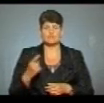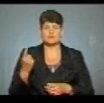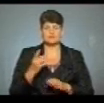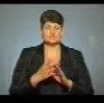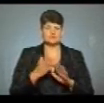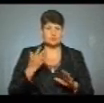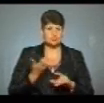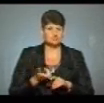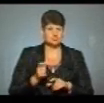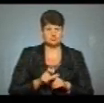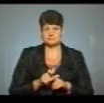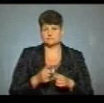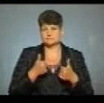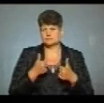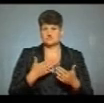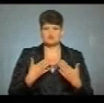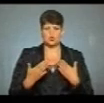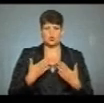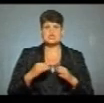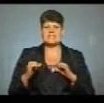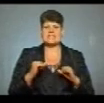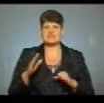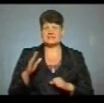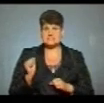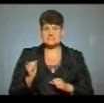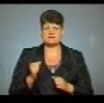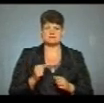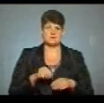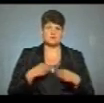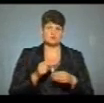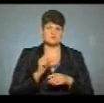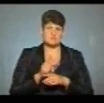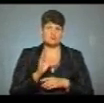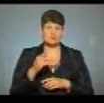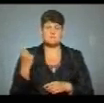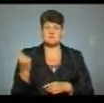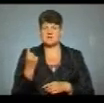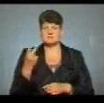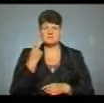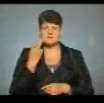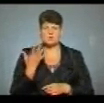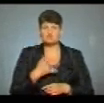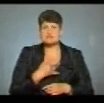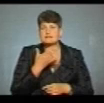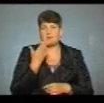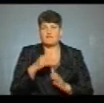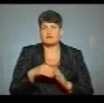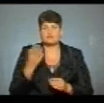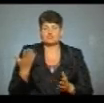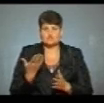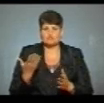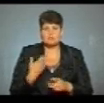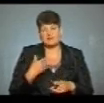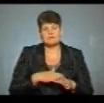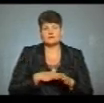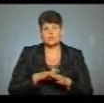дуже відношення хороше керівництво і ставлять задачі тільки бути першими завжди. У нас немає вибору, ми виконуємо